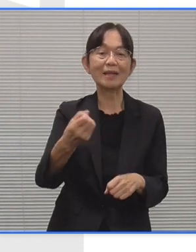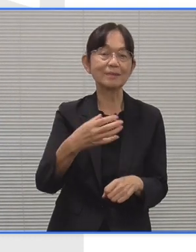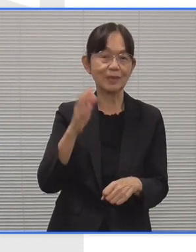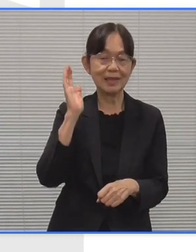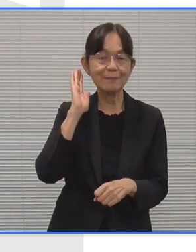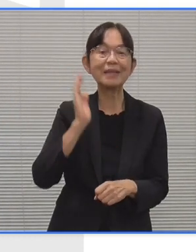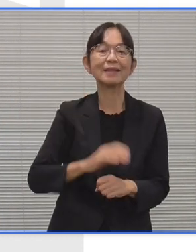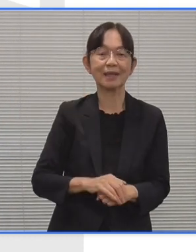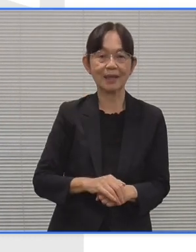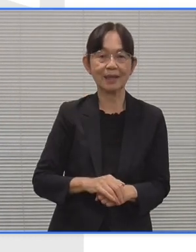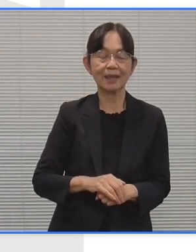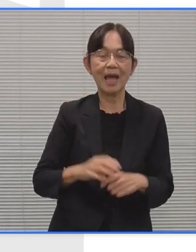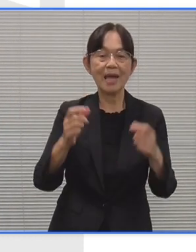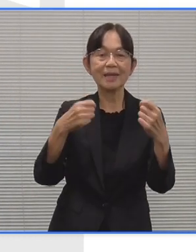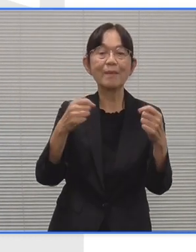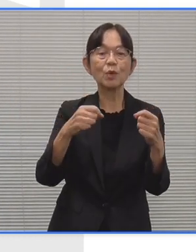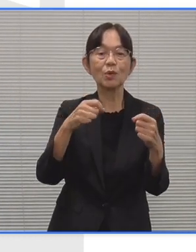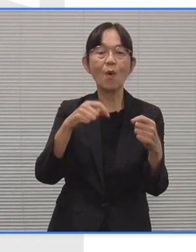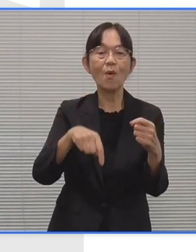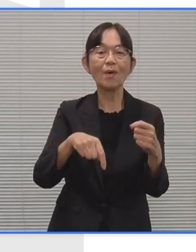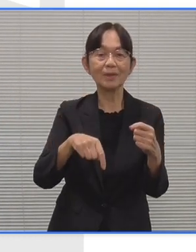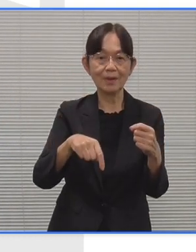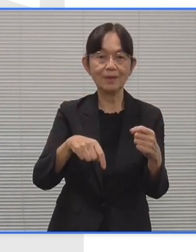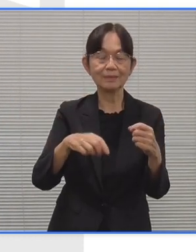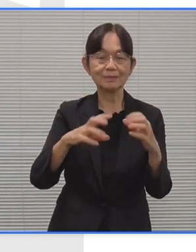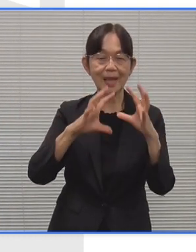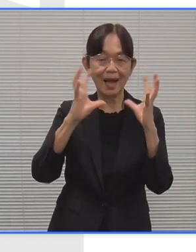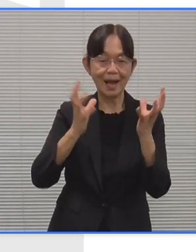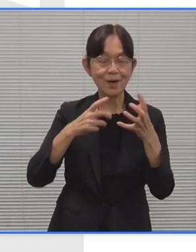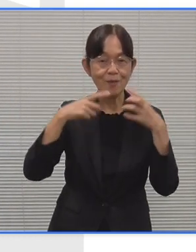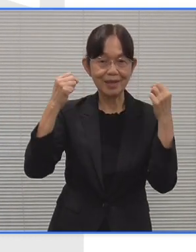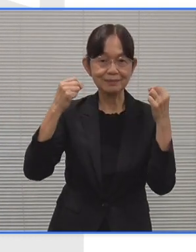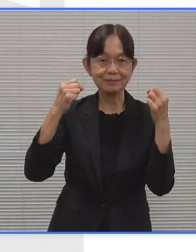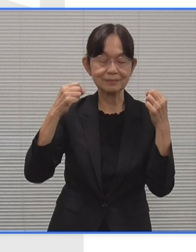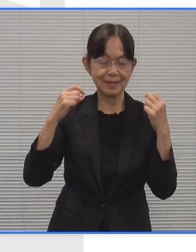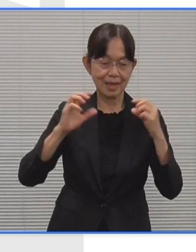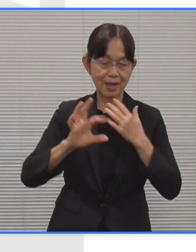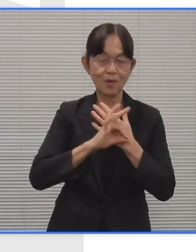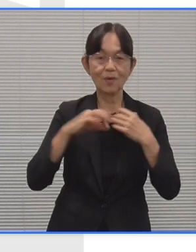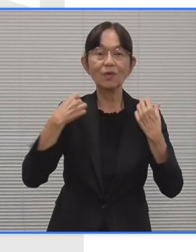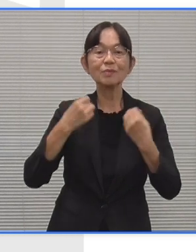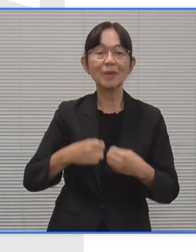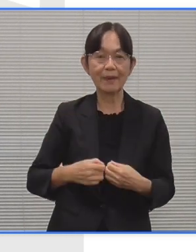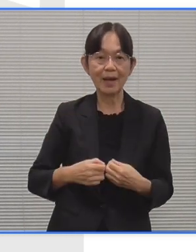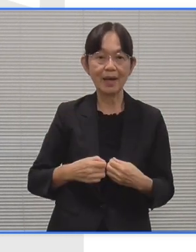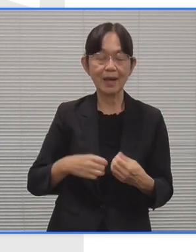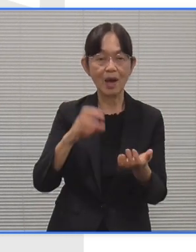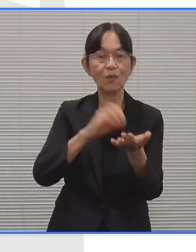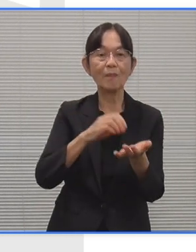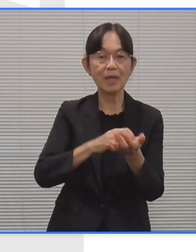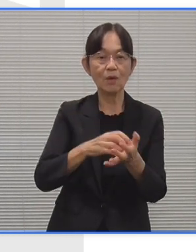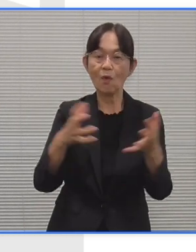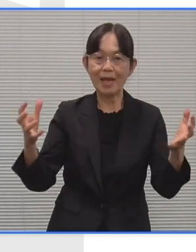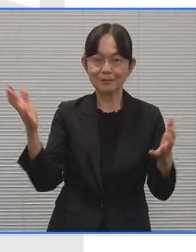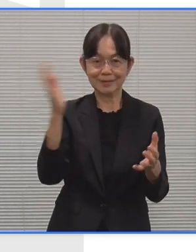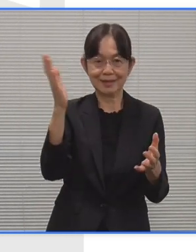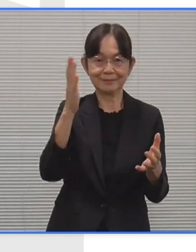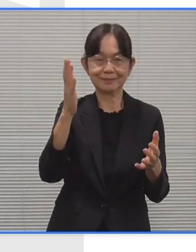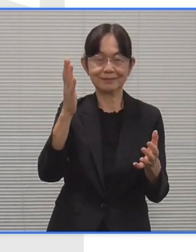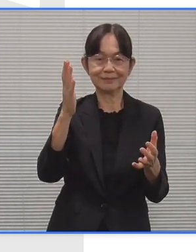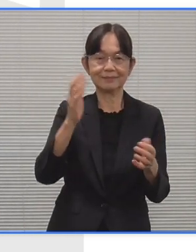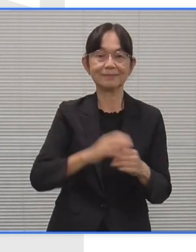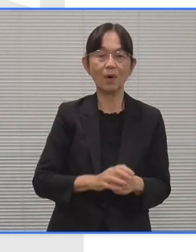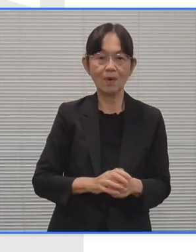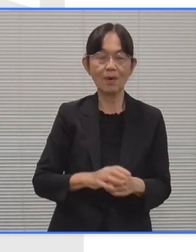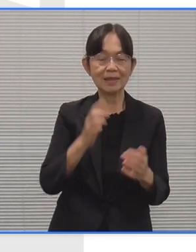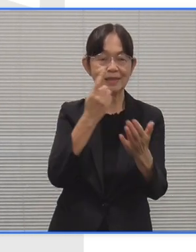けれども、池袋のハロウィンコスプレは、ゴミを増やすんじゃなくて、も